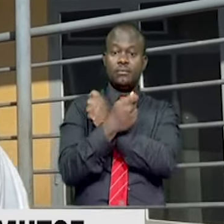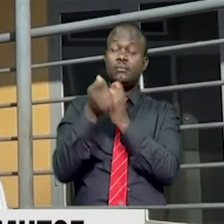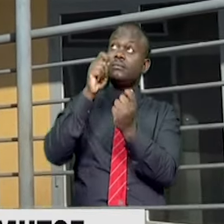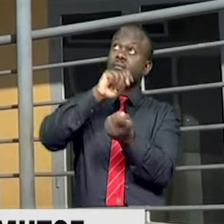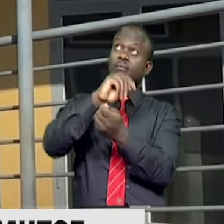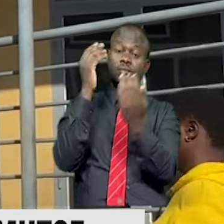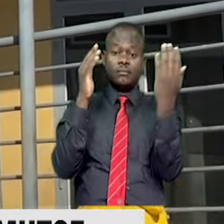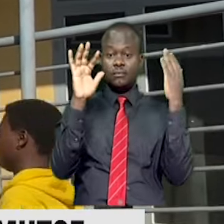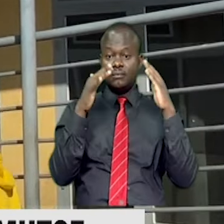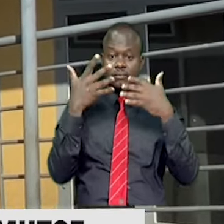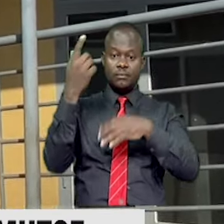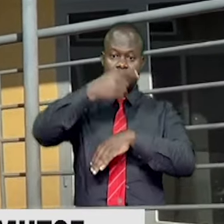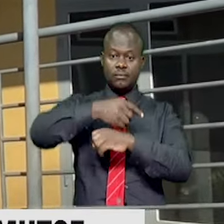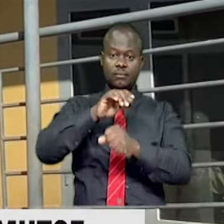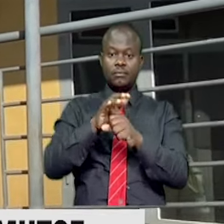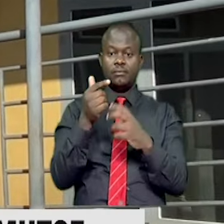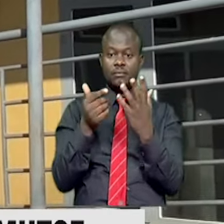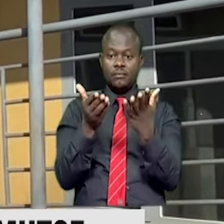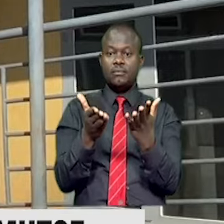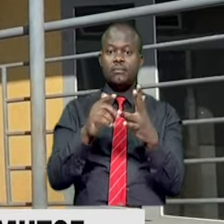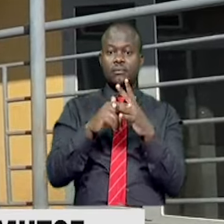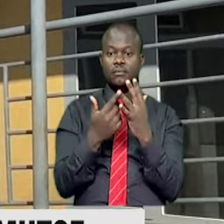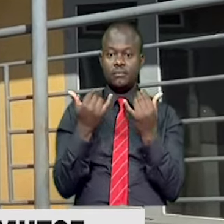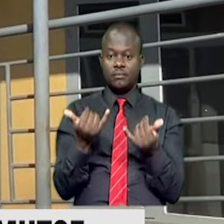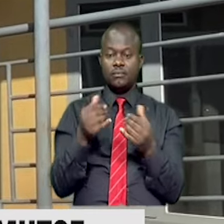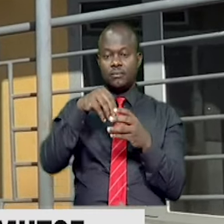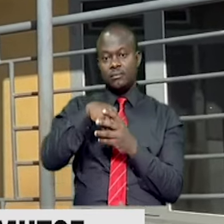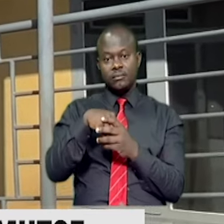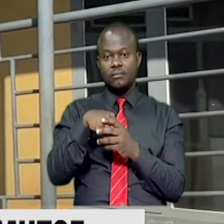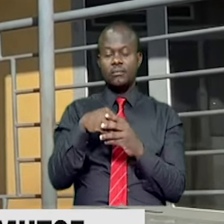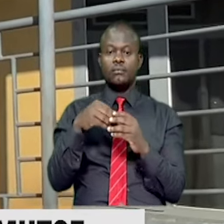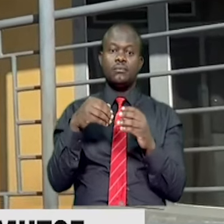ryari maze iminsi ririho guhera mu iki gihe twari tuvuyemo cy'umuhindo